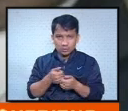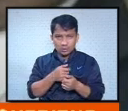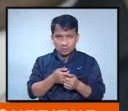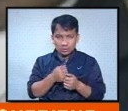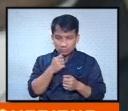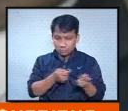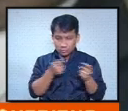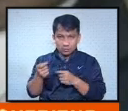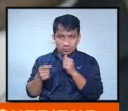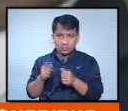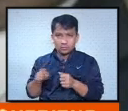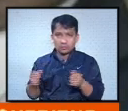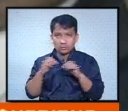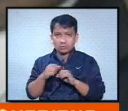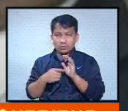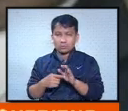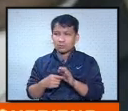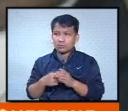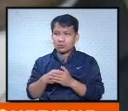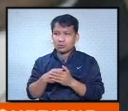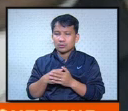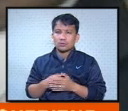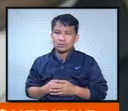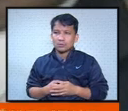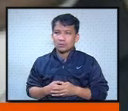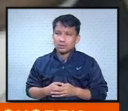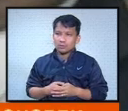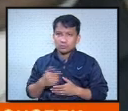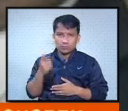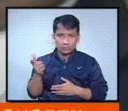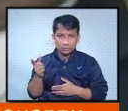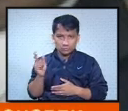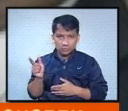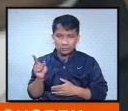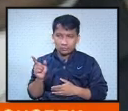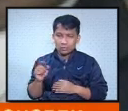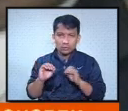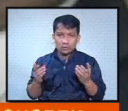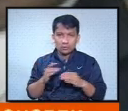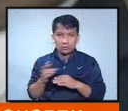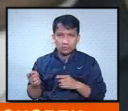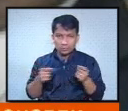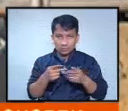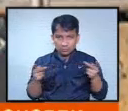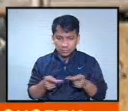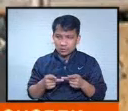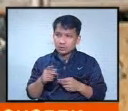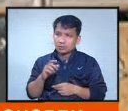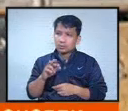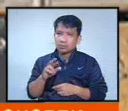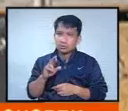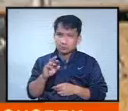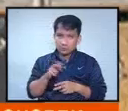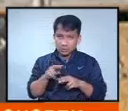tayo kakasigurado kami, di tayo makakapartial operability by 2021 kasi walang paglalagyan yung mga tren. Sa susunod